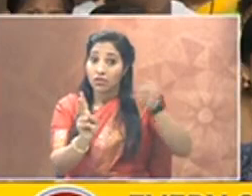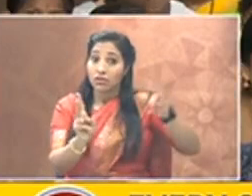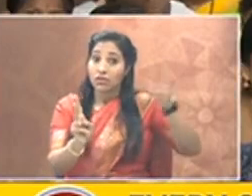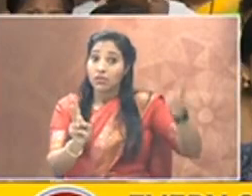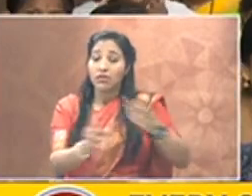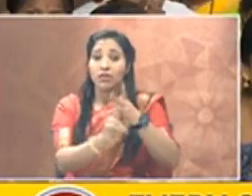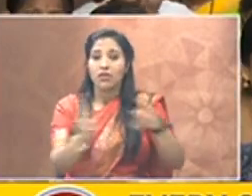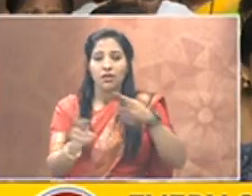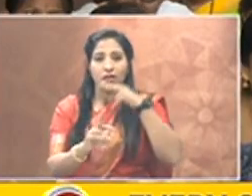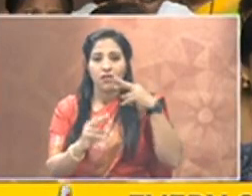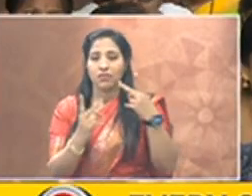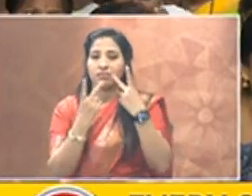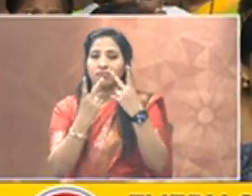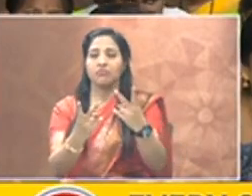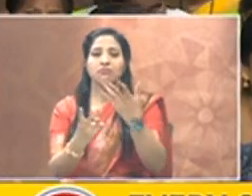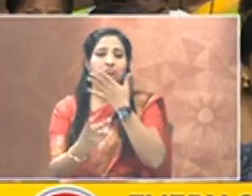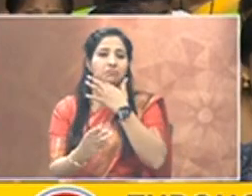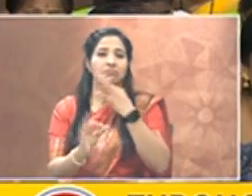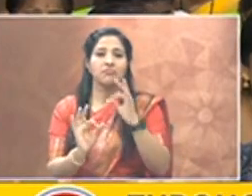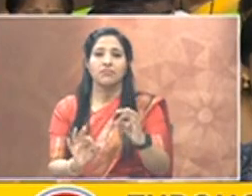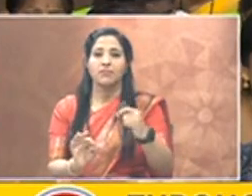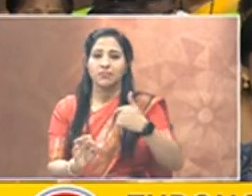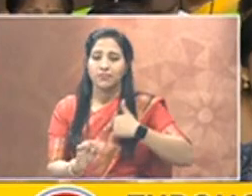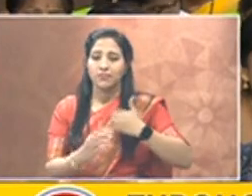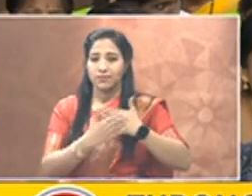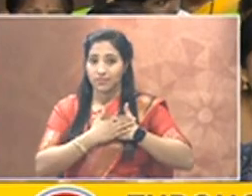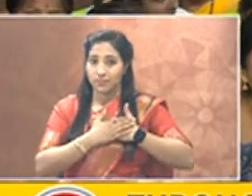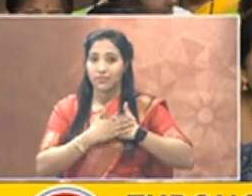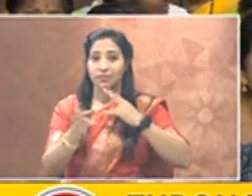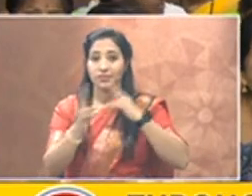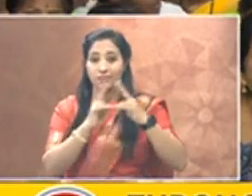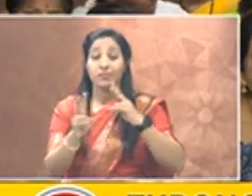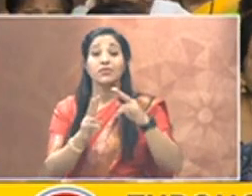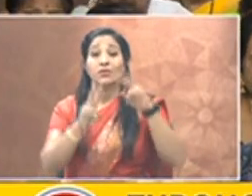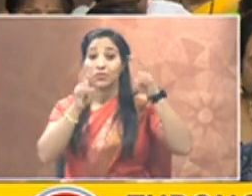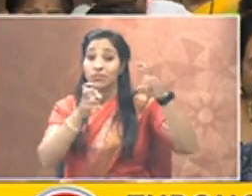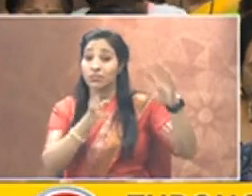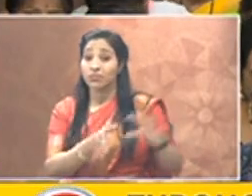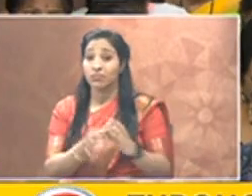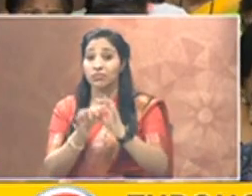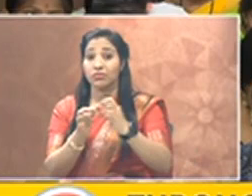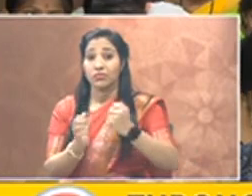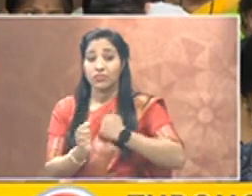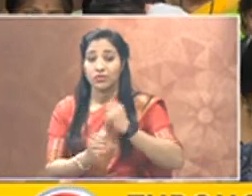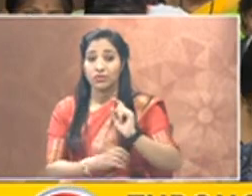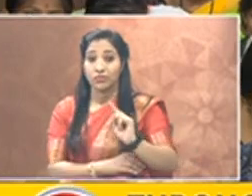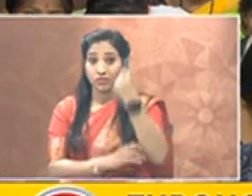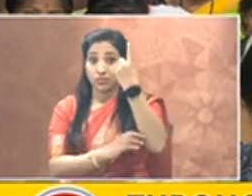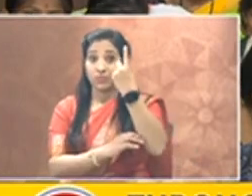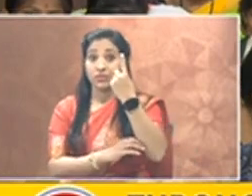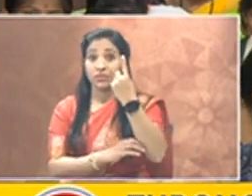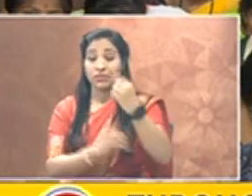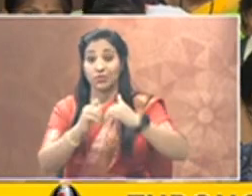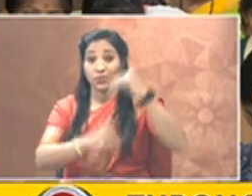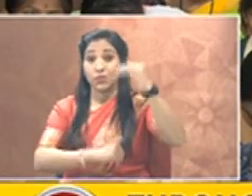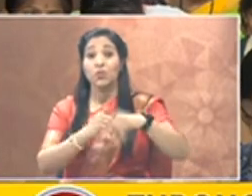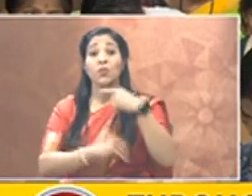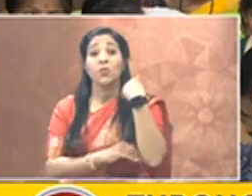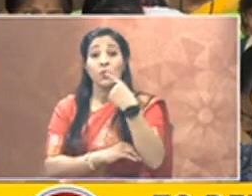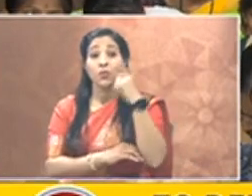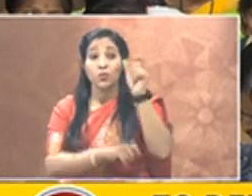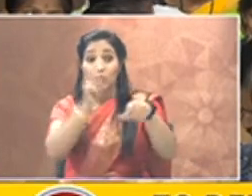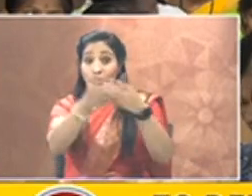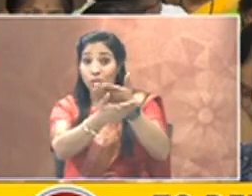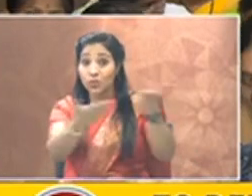अलग रंग भर रहे हैं। मैं मन की बात के माध्यम से अपने फर्स्ट टाइम वोटर्स को कहूंगा